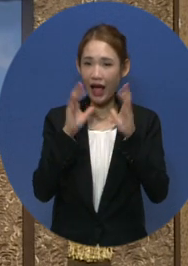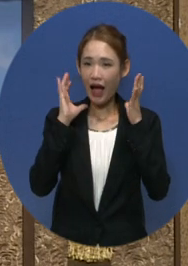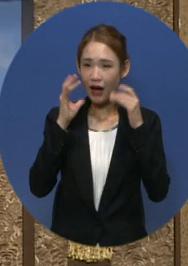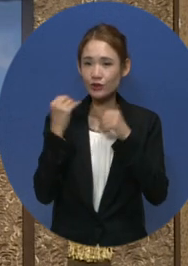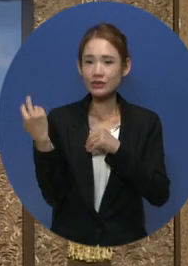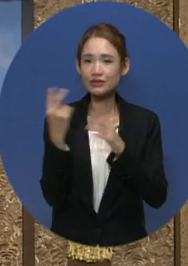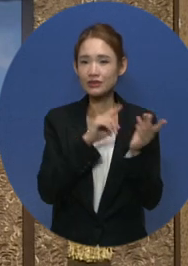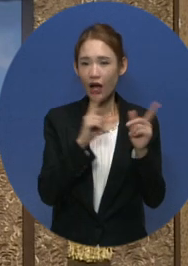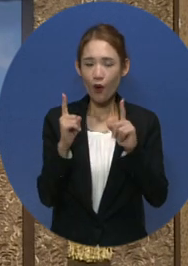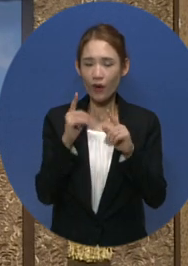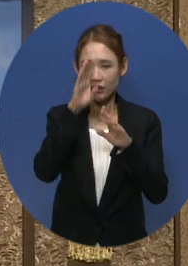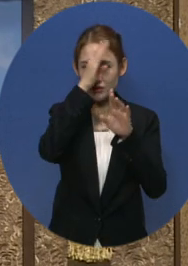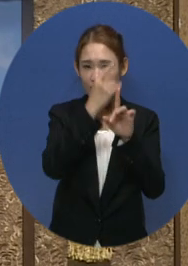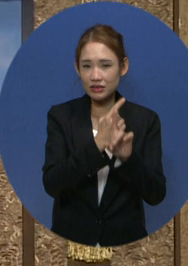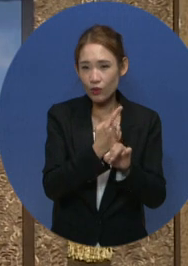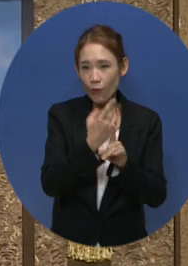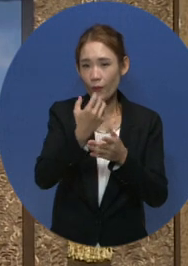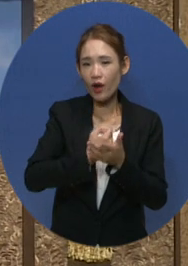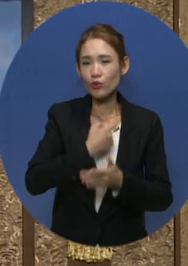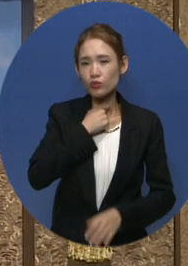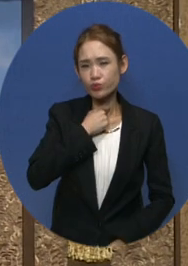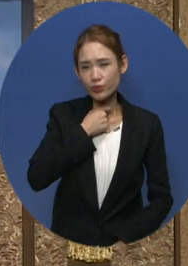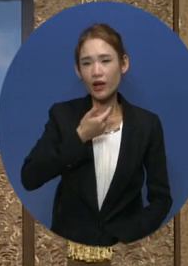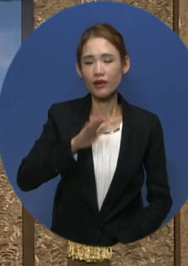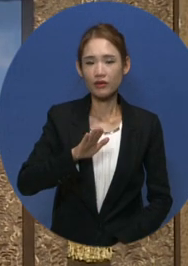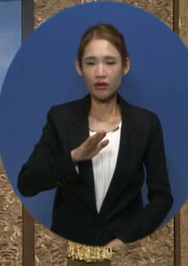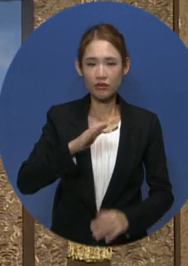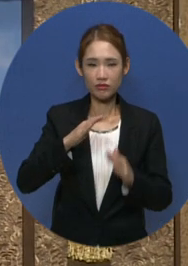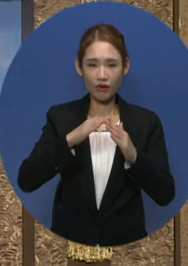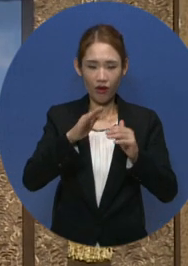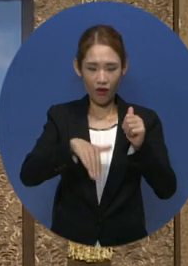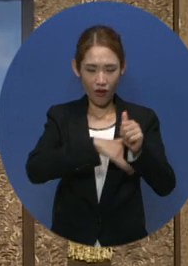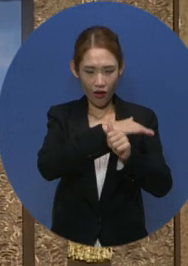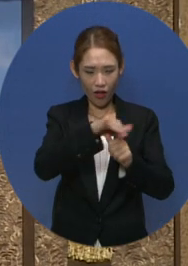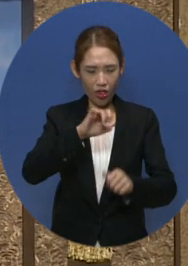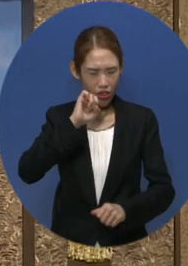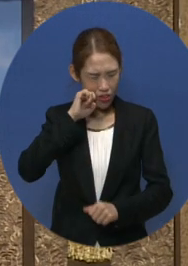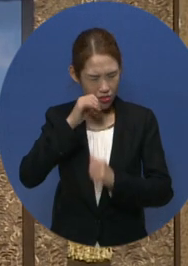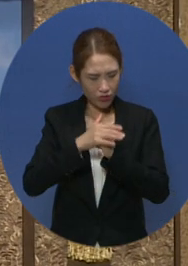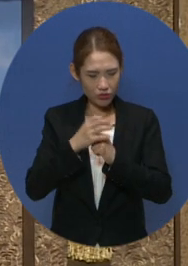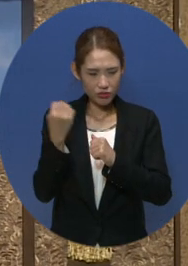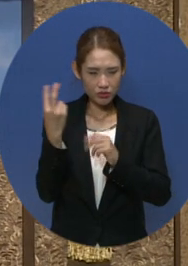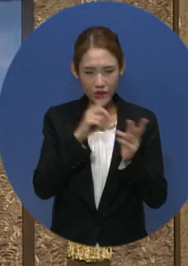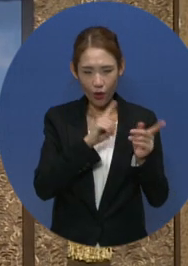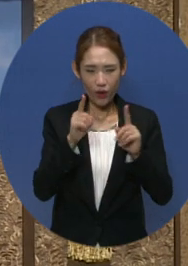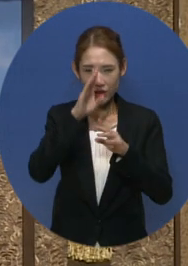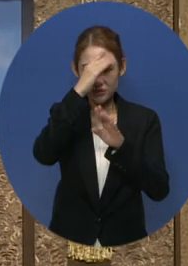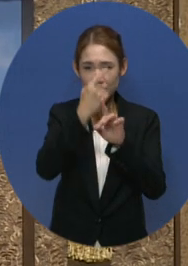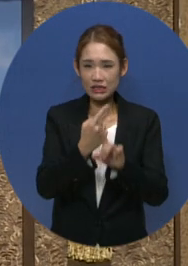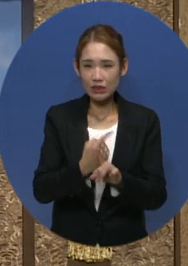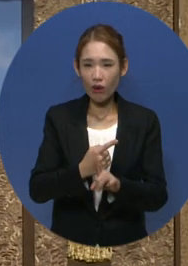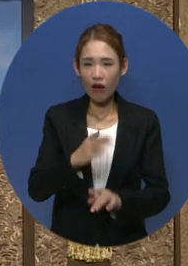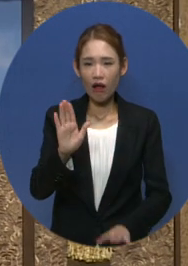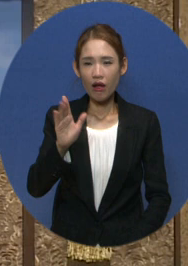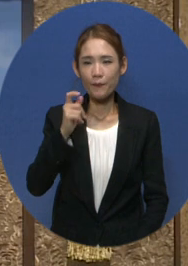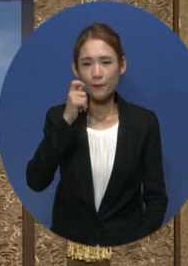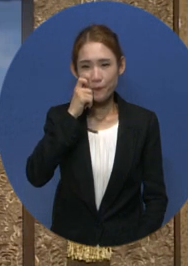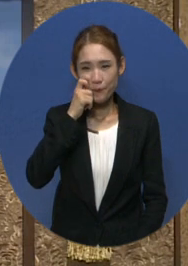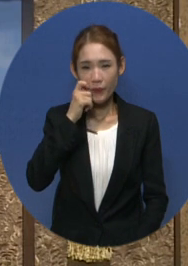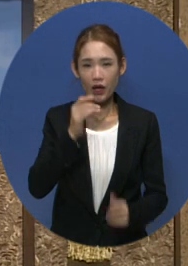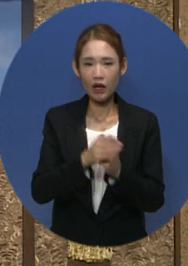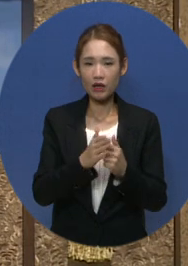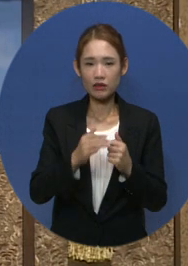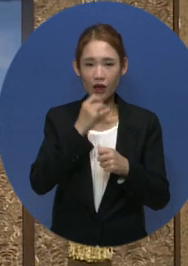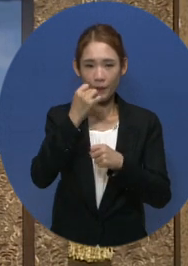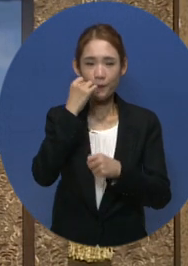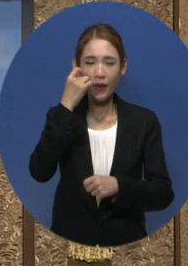재활 치료를 받아야 되는데 예. 집안 형편이 어려워서 재활 치료를 받지 못하는 장애인들이 있거든요. 이제 그런 분들을